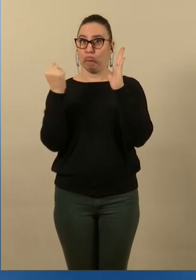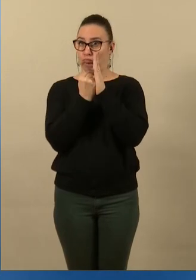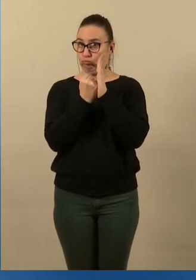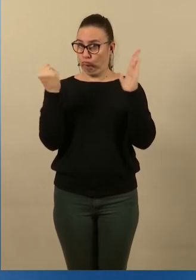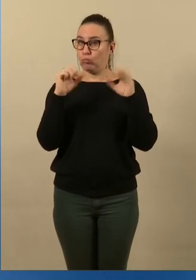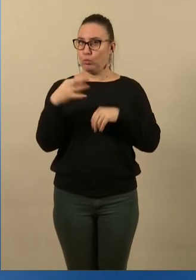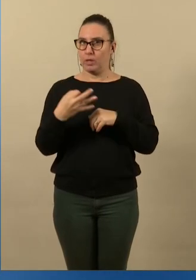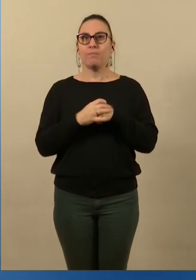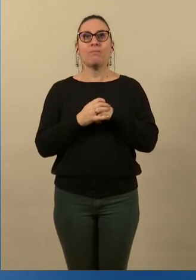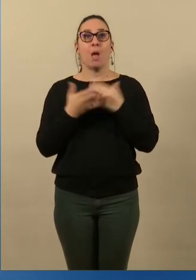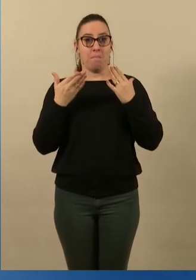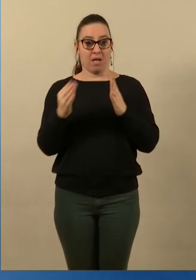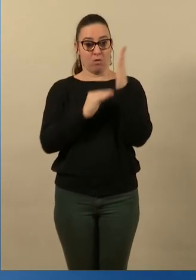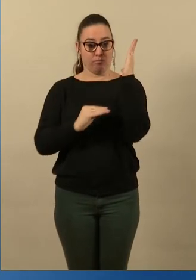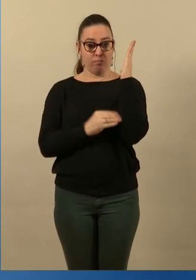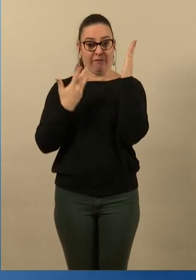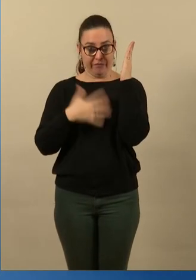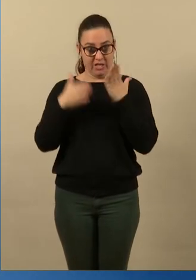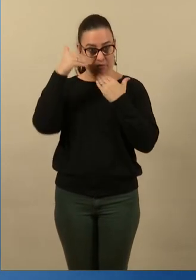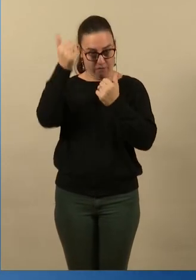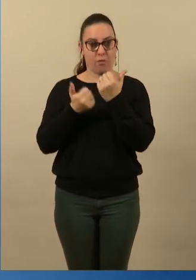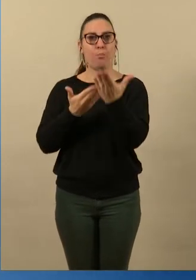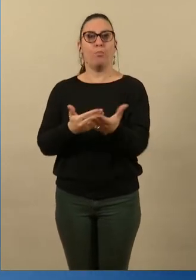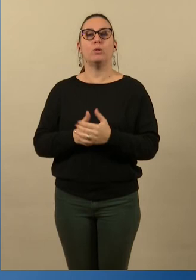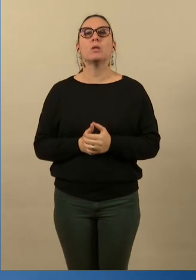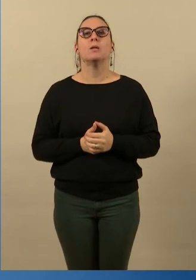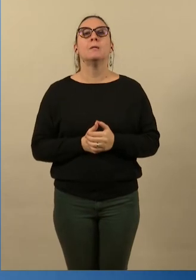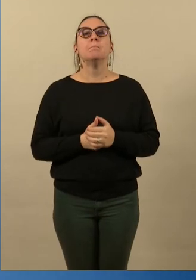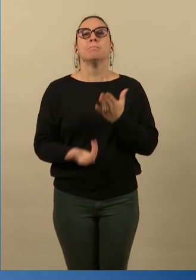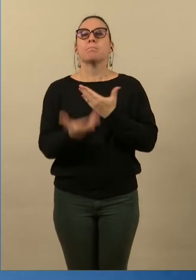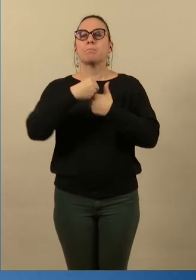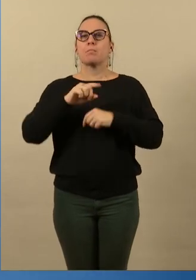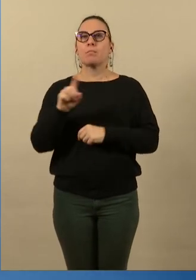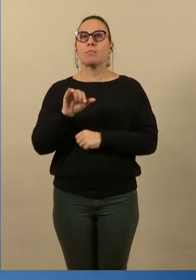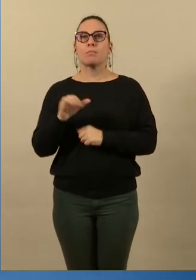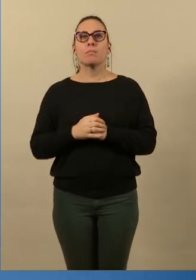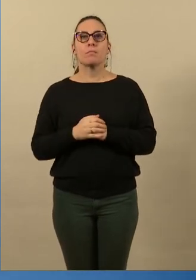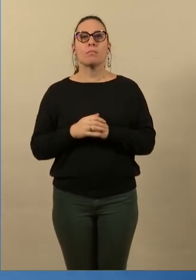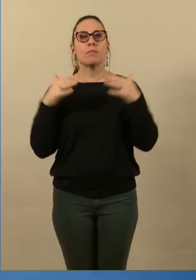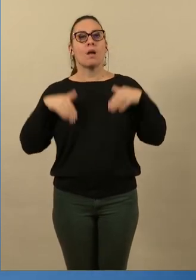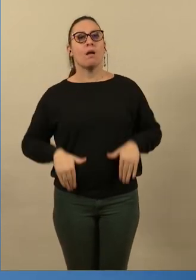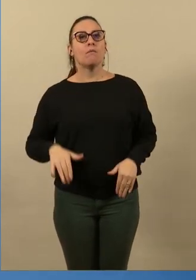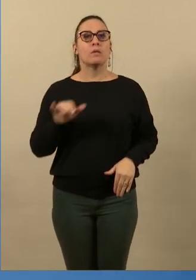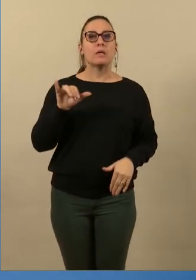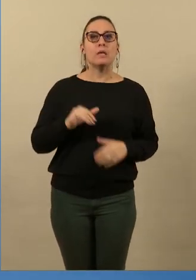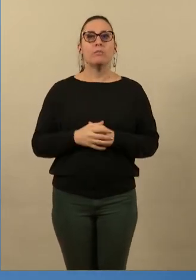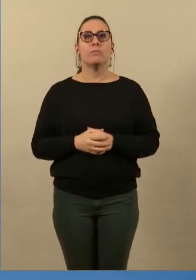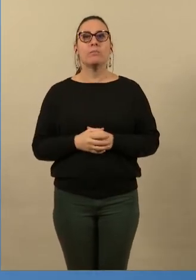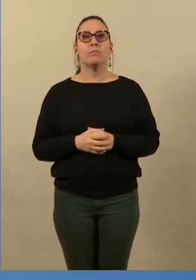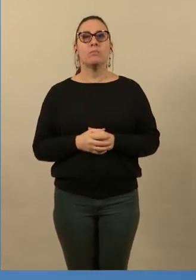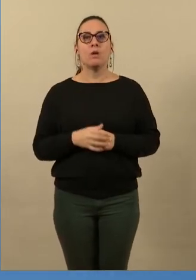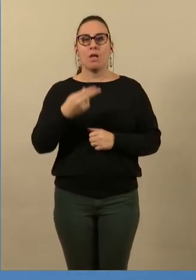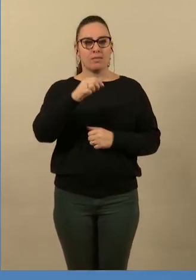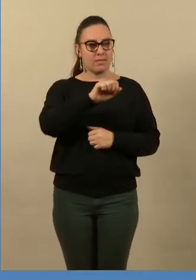adopté et je mets le V ainsi modifié au voix qui ne prend pas part au vote qui s'abstient euh